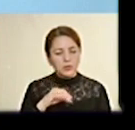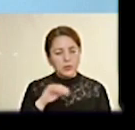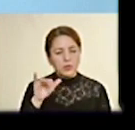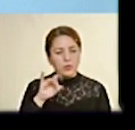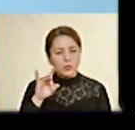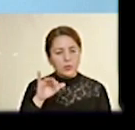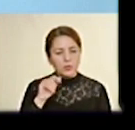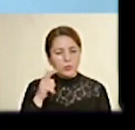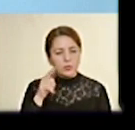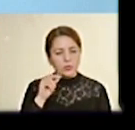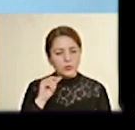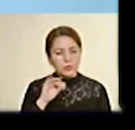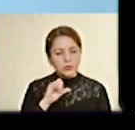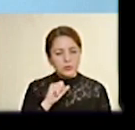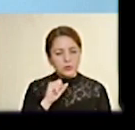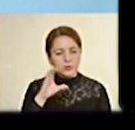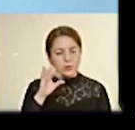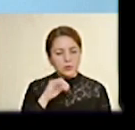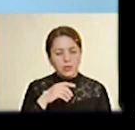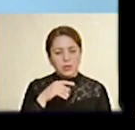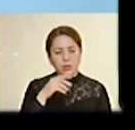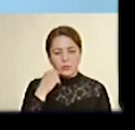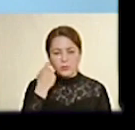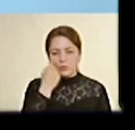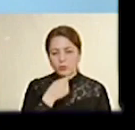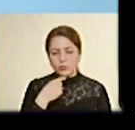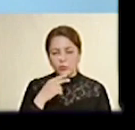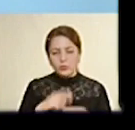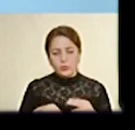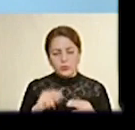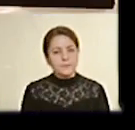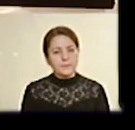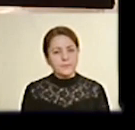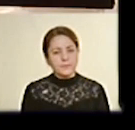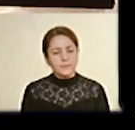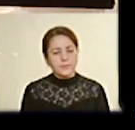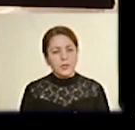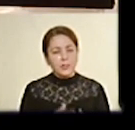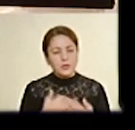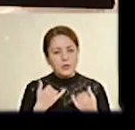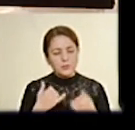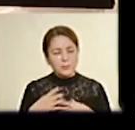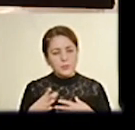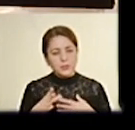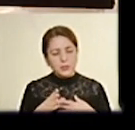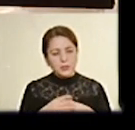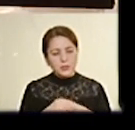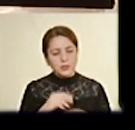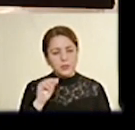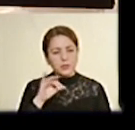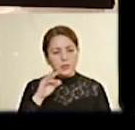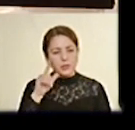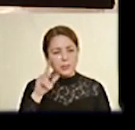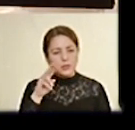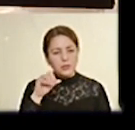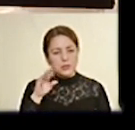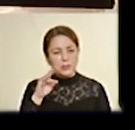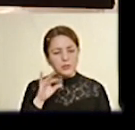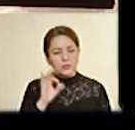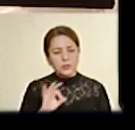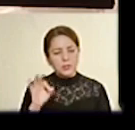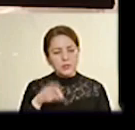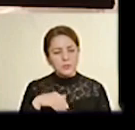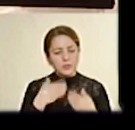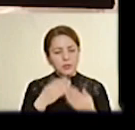urug'chi tumshuqchasiga tushish jarayoni changlanish deb ataladi. Keling endi birgalikda changlanish haqidagi